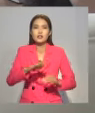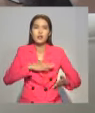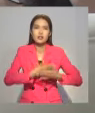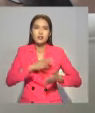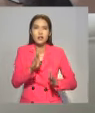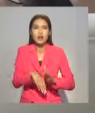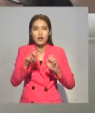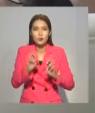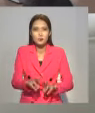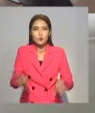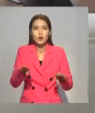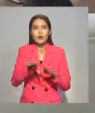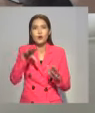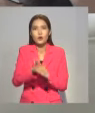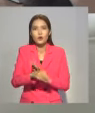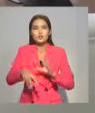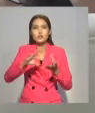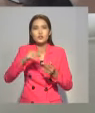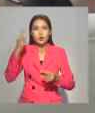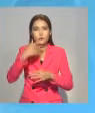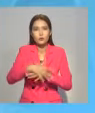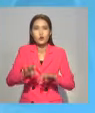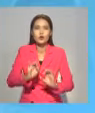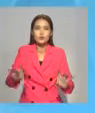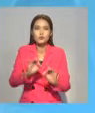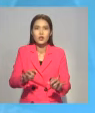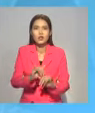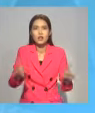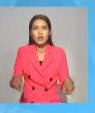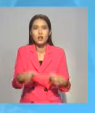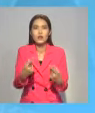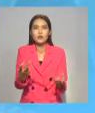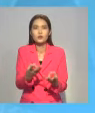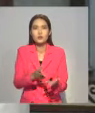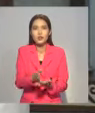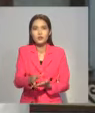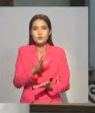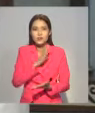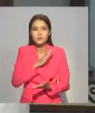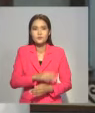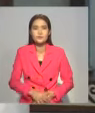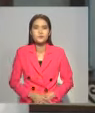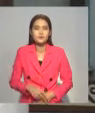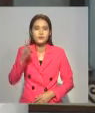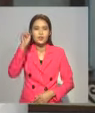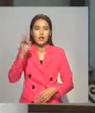конституциялық реформаның мәні мен оның нәтижелерін түсіндіру жұмыстарын жандандыруға жеттігін атап өтті. Кез келген егеменді ел